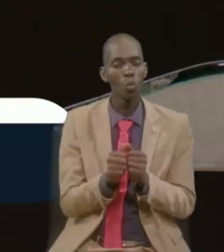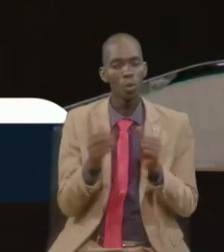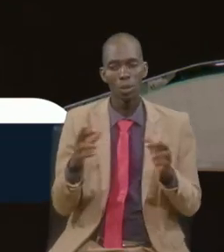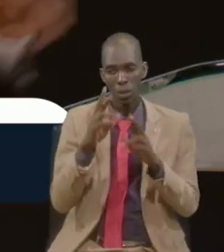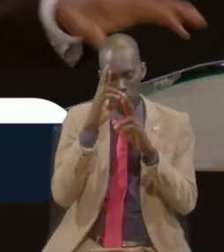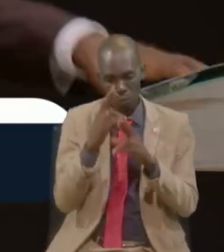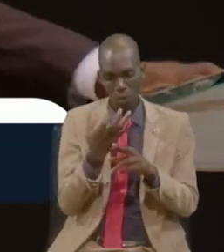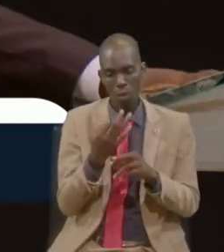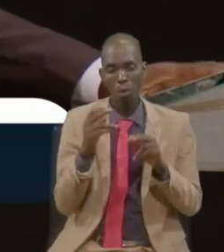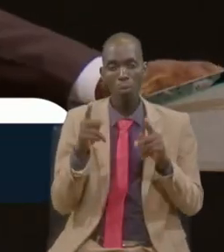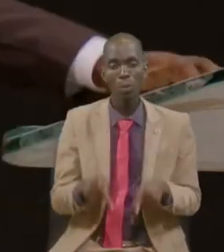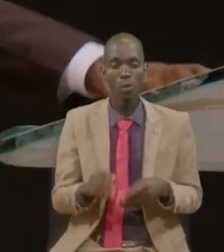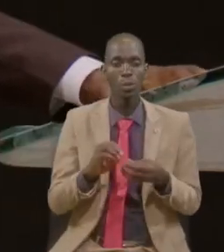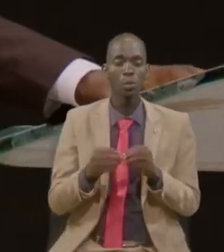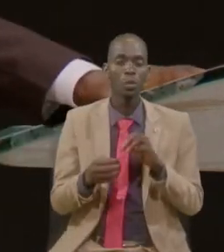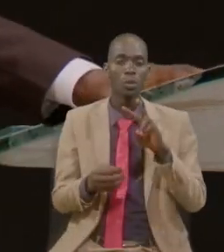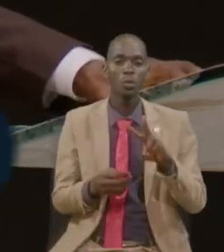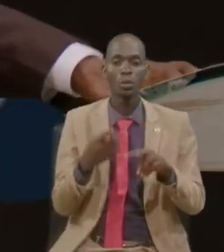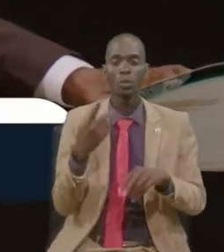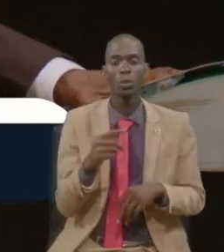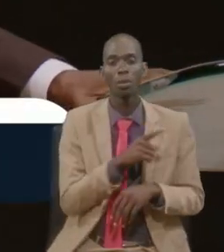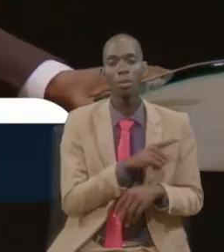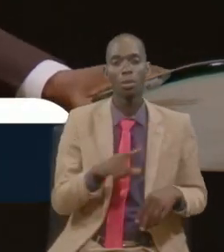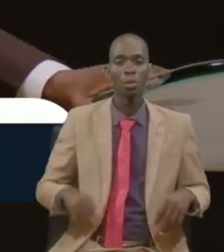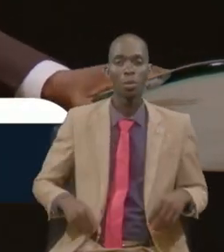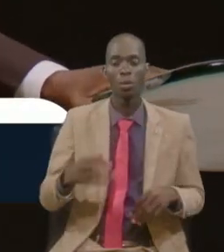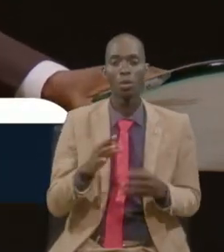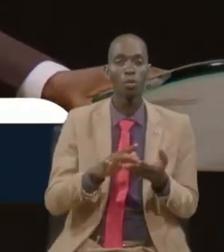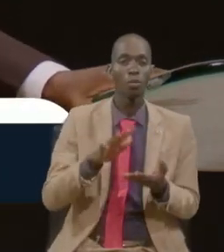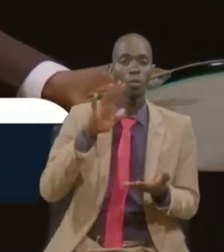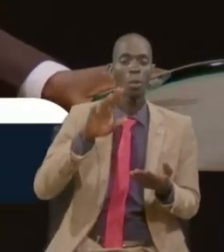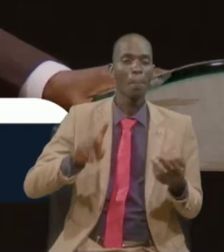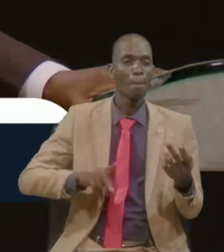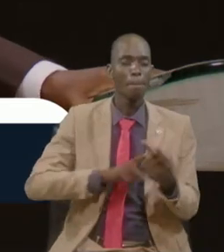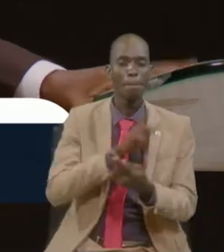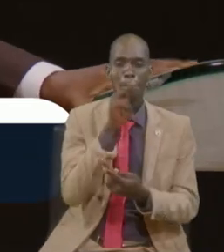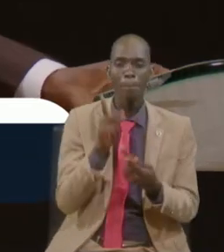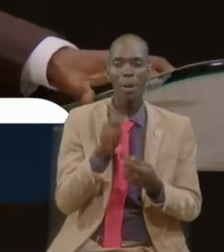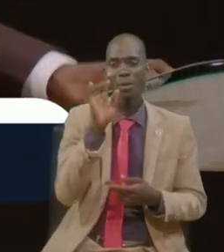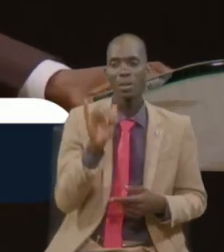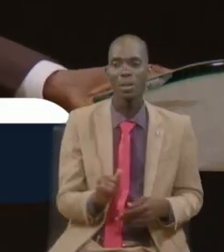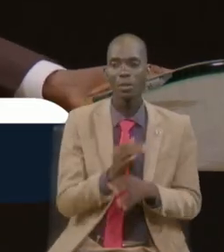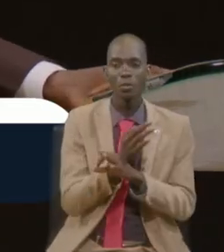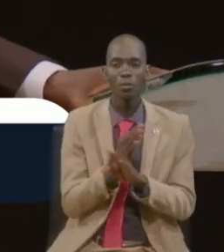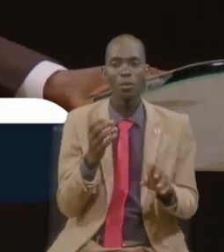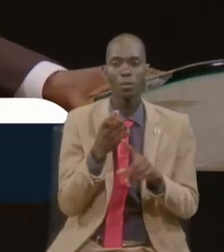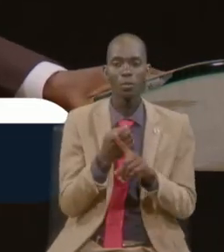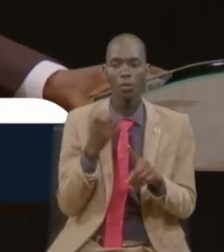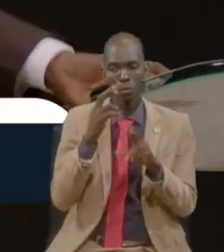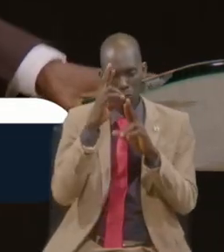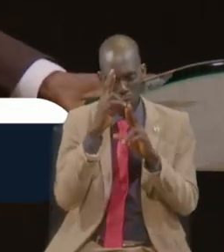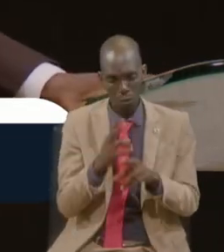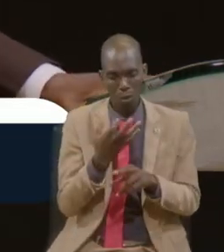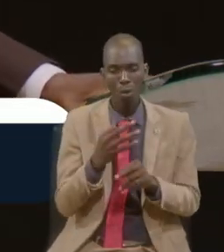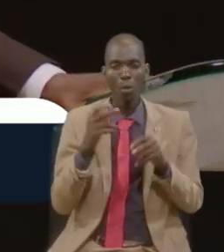personne. Numéro 2, le Dieu de gloire, parfaitement affranchi de toute